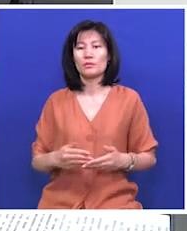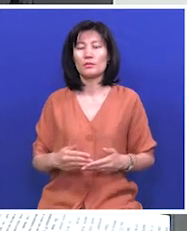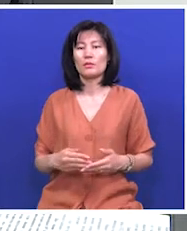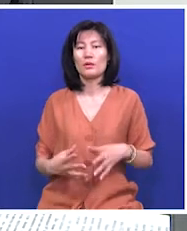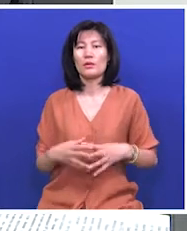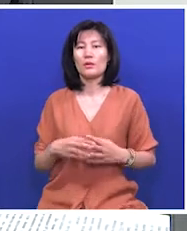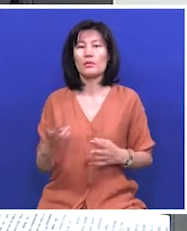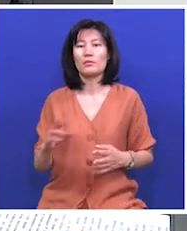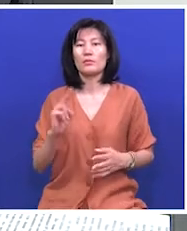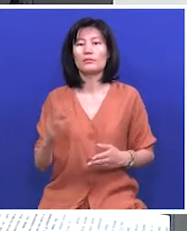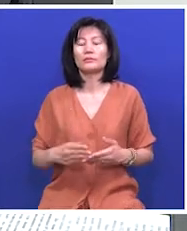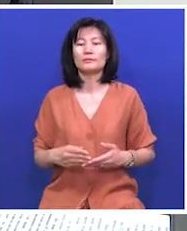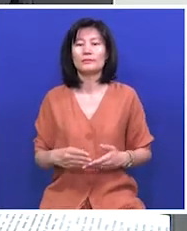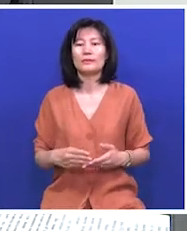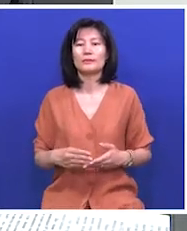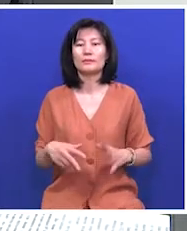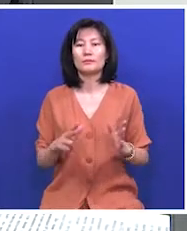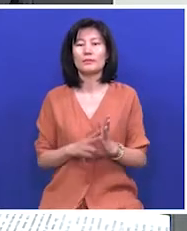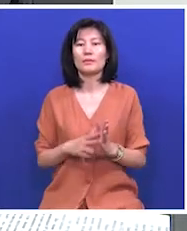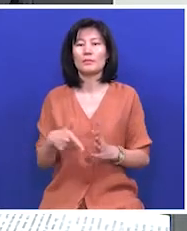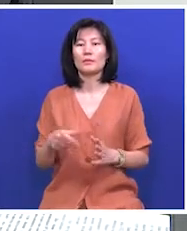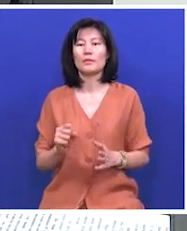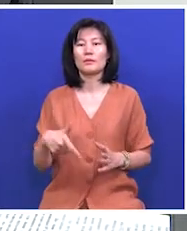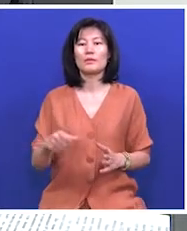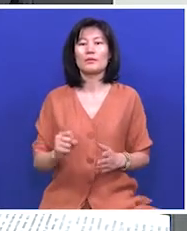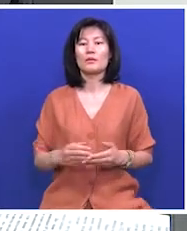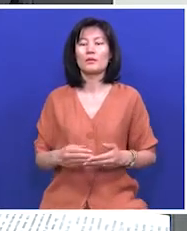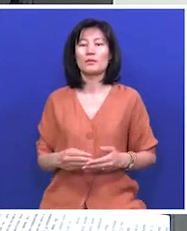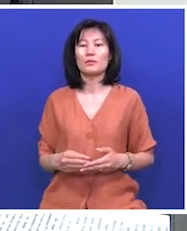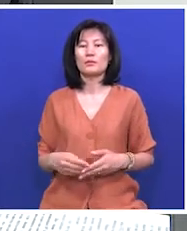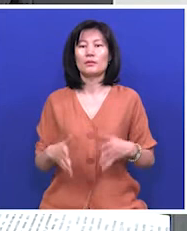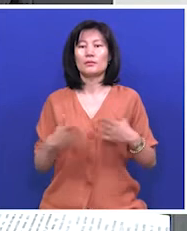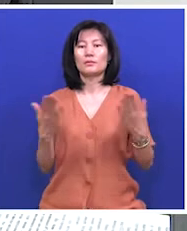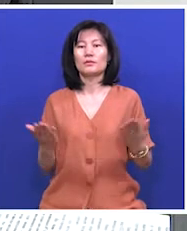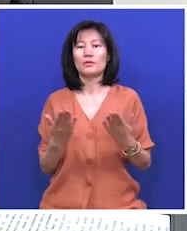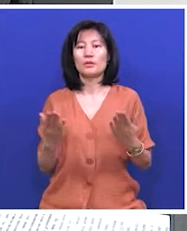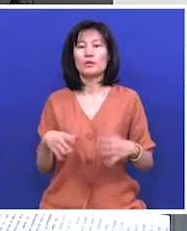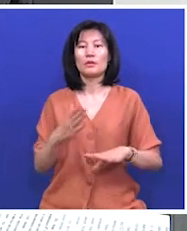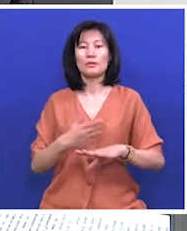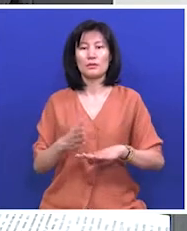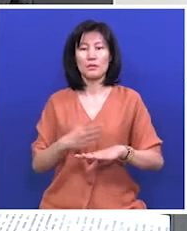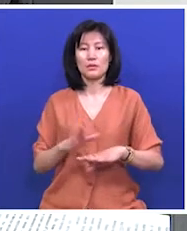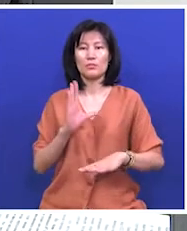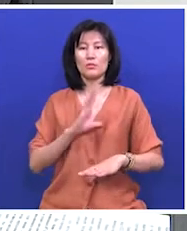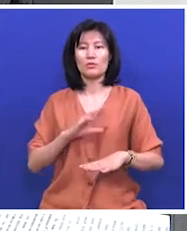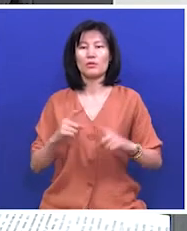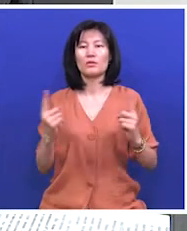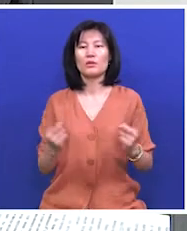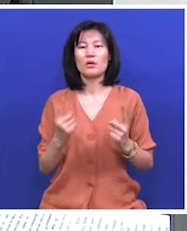2577 ауыл шаруашылық тауар өндірушілерге 8000 гектарға жеңілдетілген несие